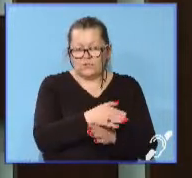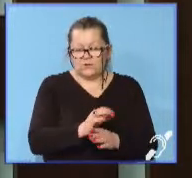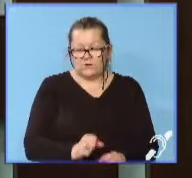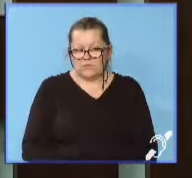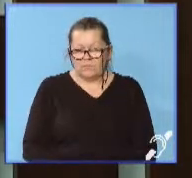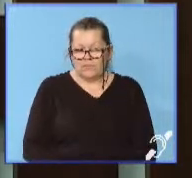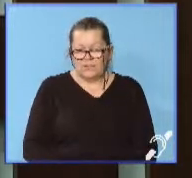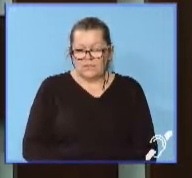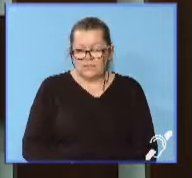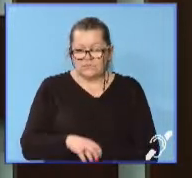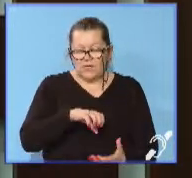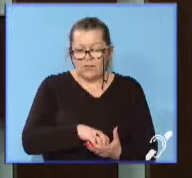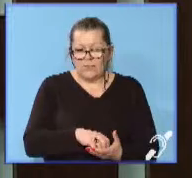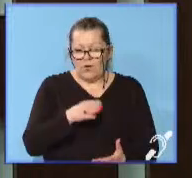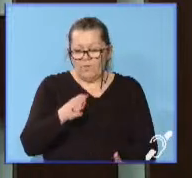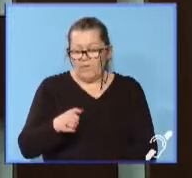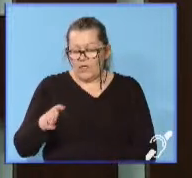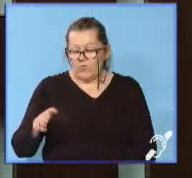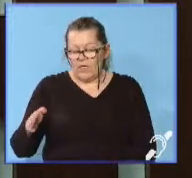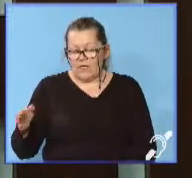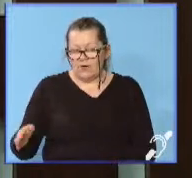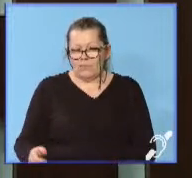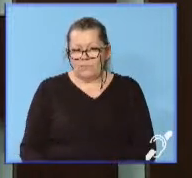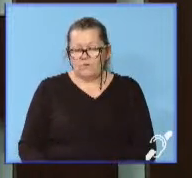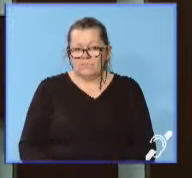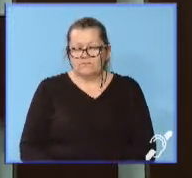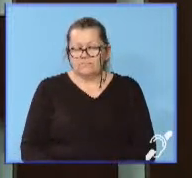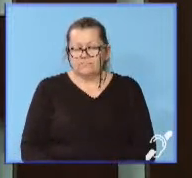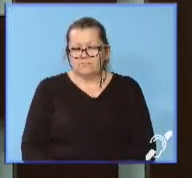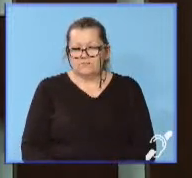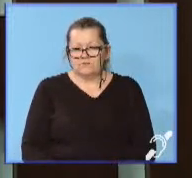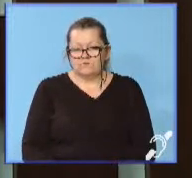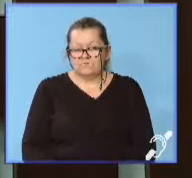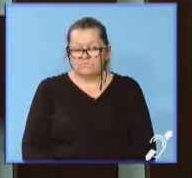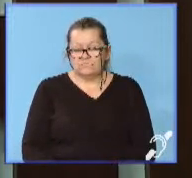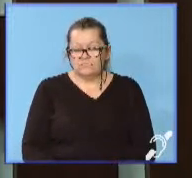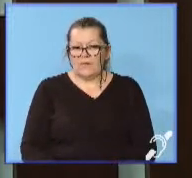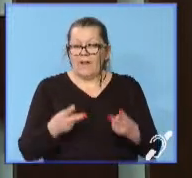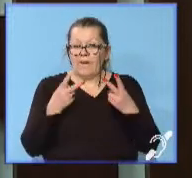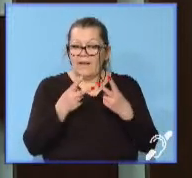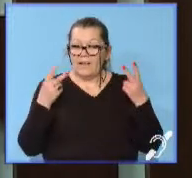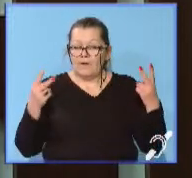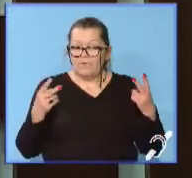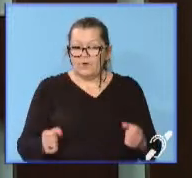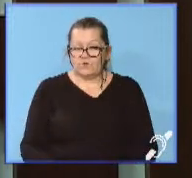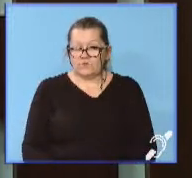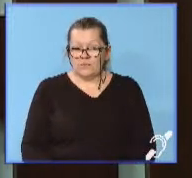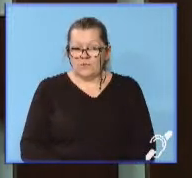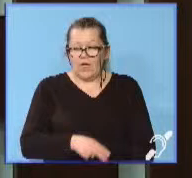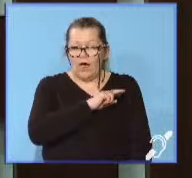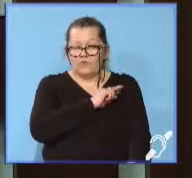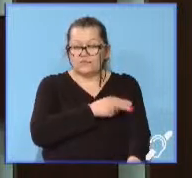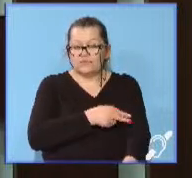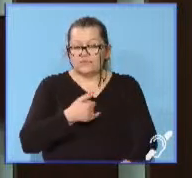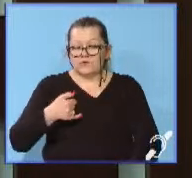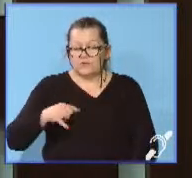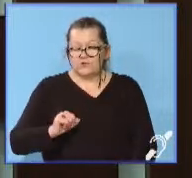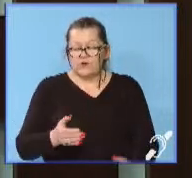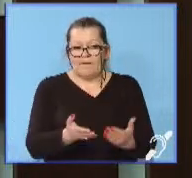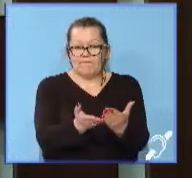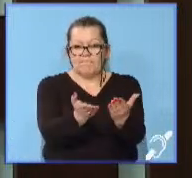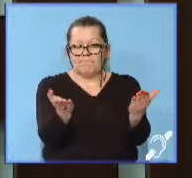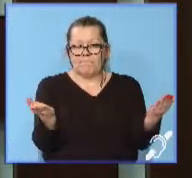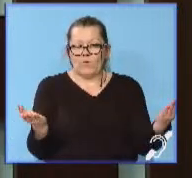fenomen permanent care să se extindă asupra întregului an ar fi foarte important nu numai din partea autorităților cât și din partea